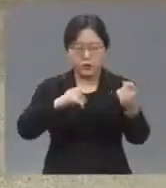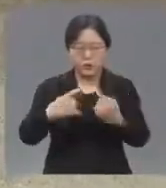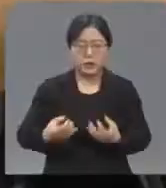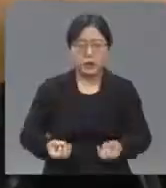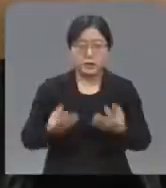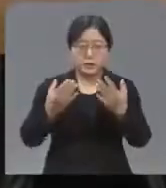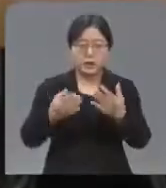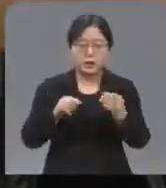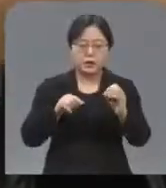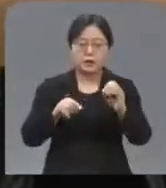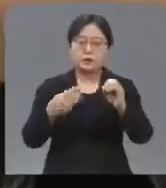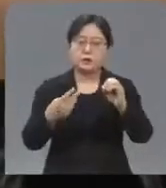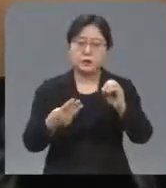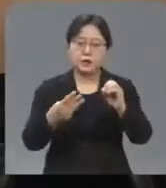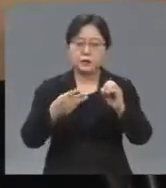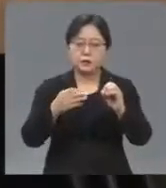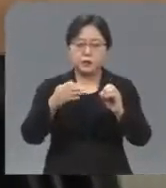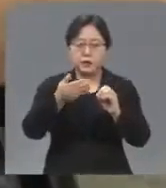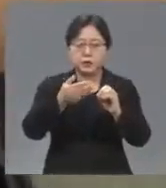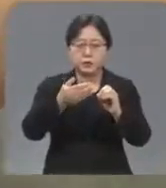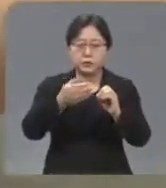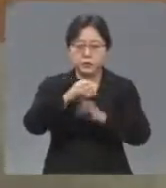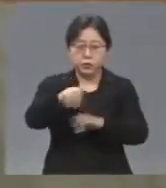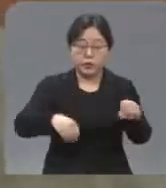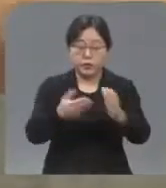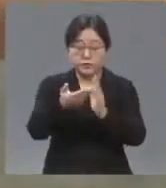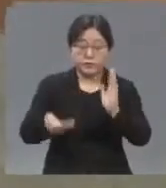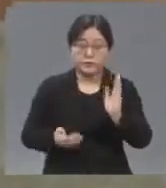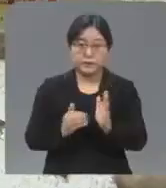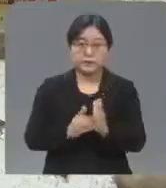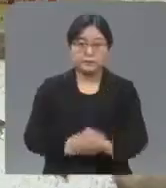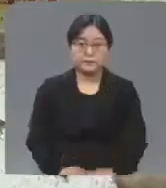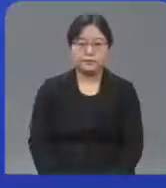등으로 0.3% 하락했다고 밝혔습니다.